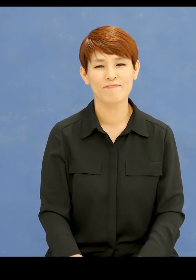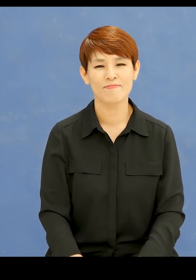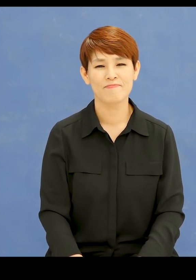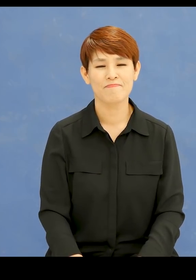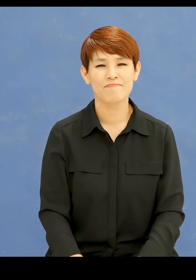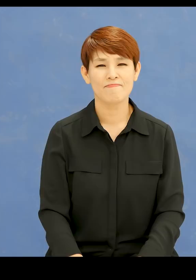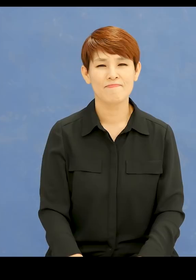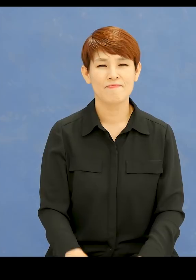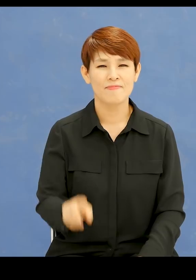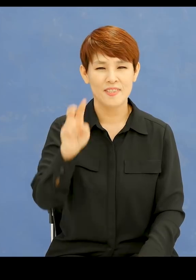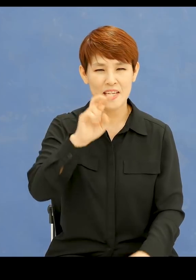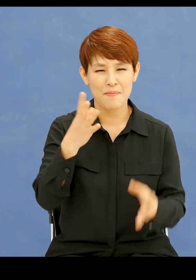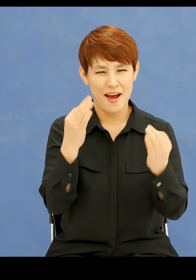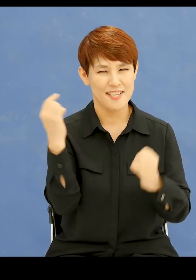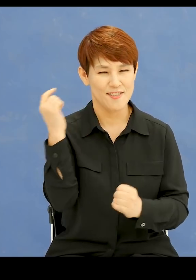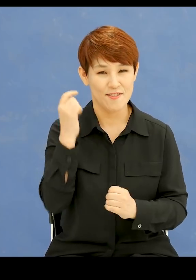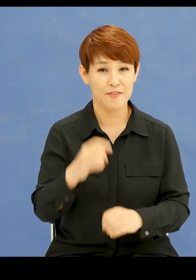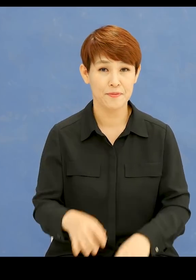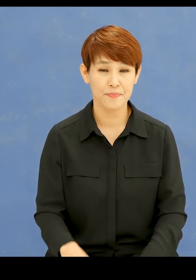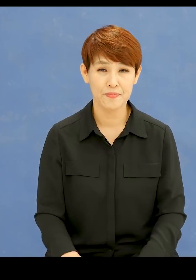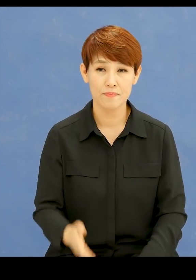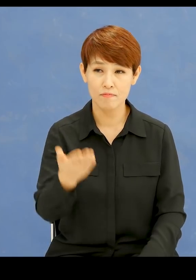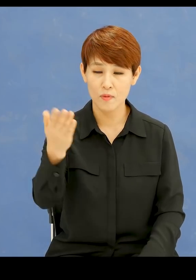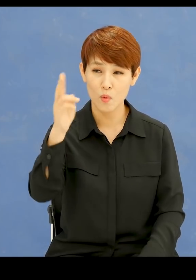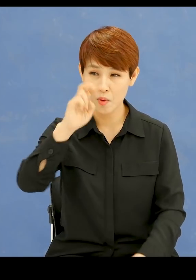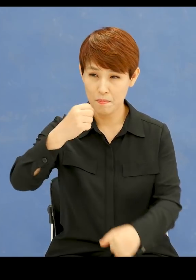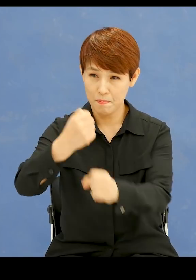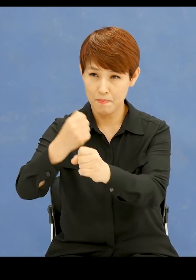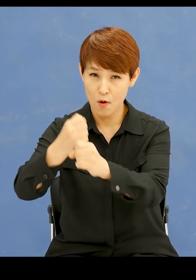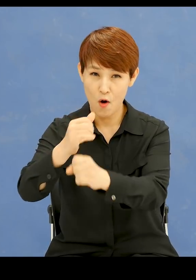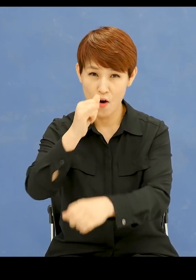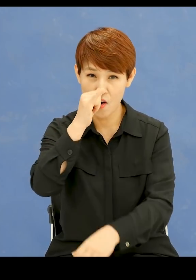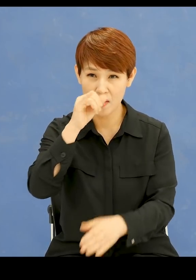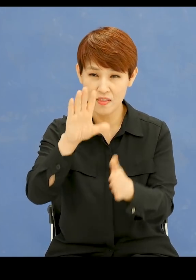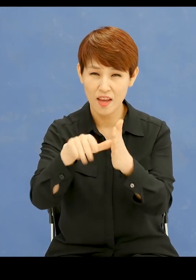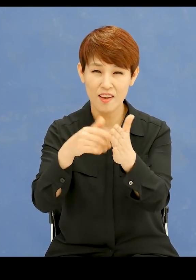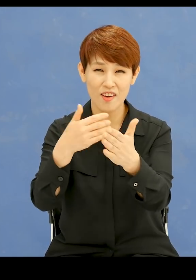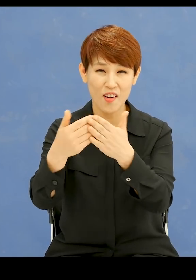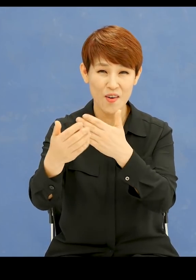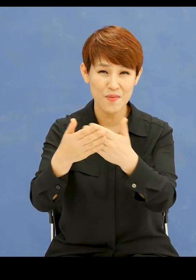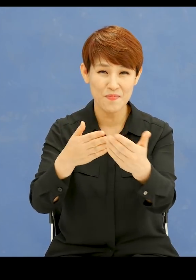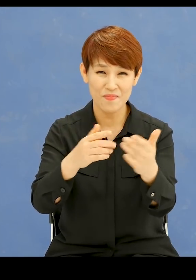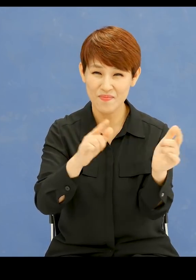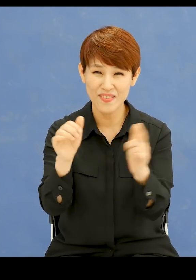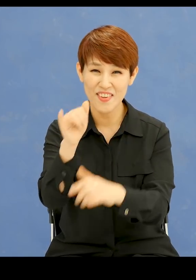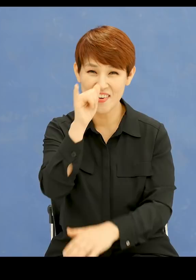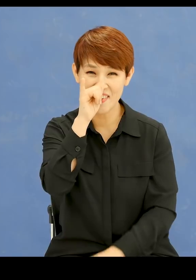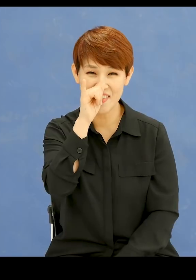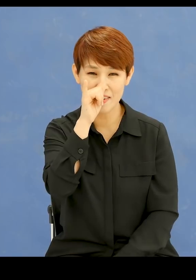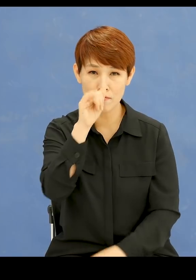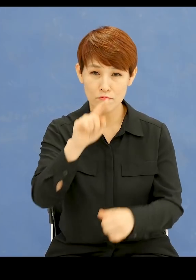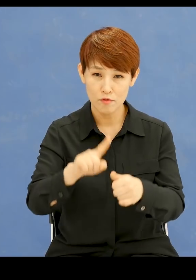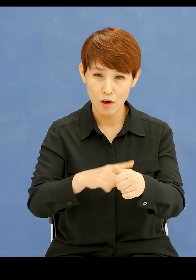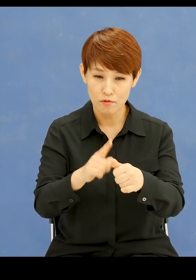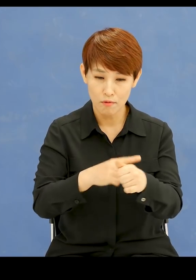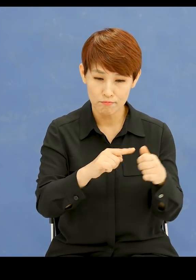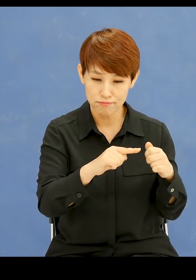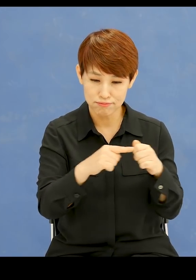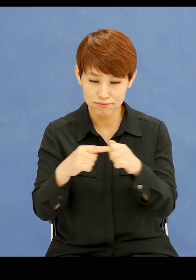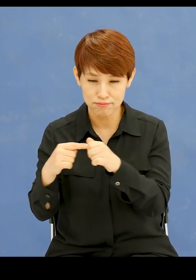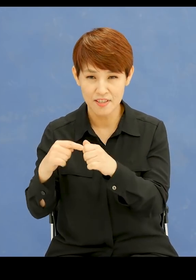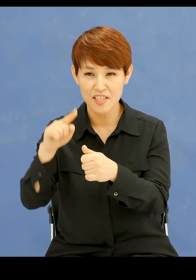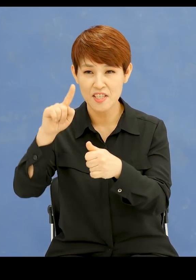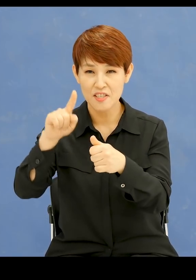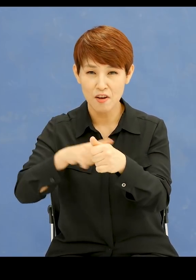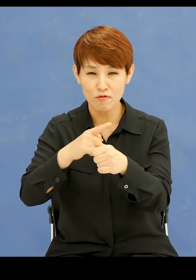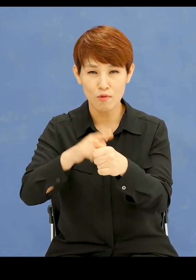듣도록 하겠습니다. 네네네. 네. 그 목사님은 음악을 만드시니까 음악을 만드실 때 이렇게 경험하는 체험들이 있죠. 이렇게 나도 모르게 멜로디가 떠오르고 나도